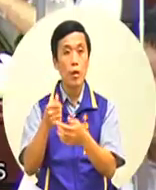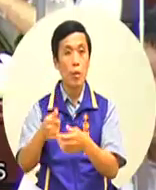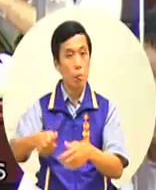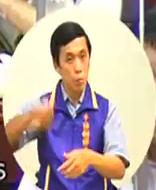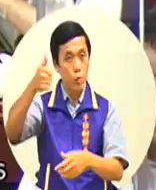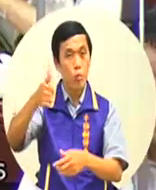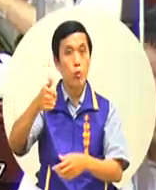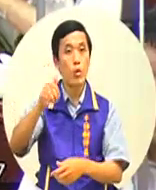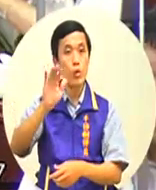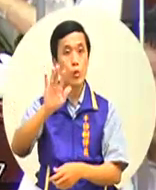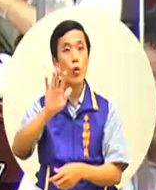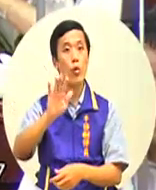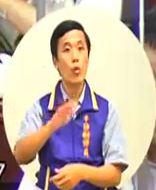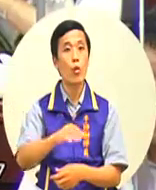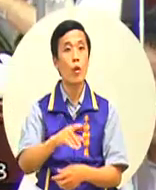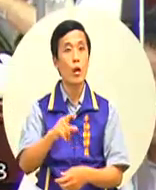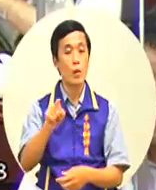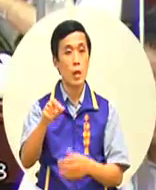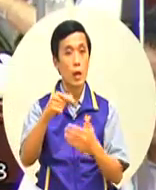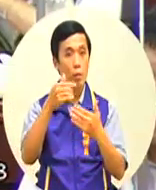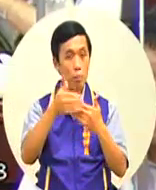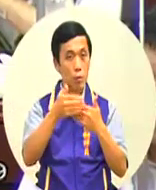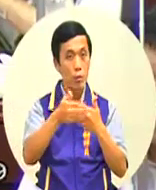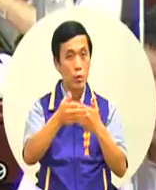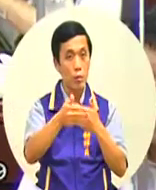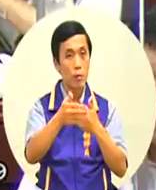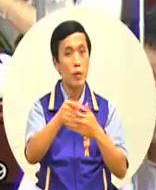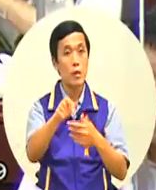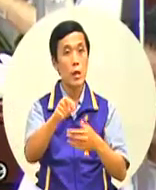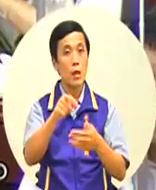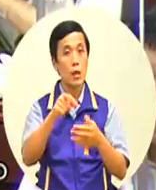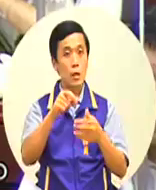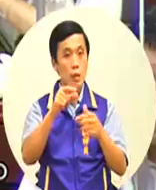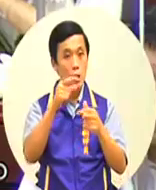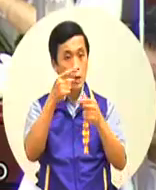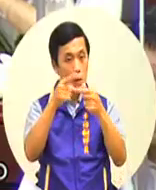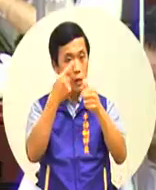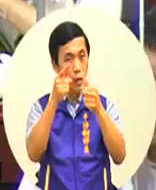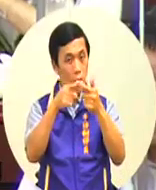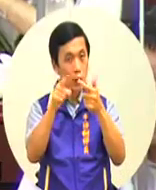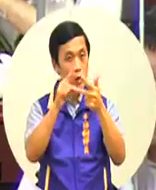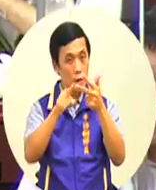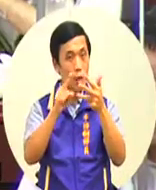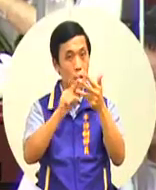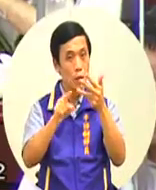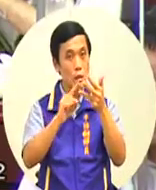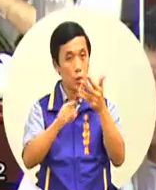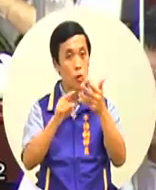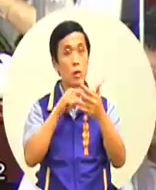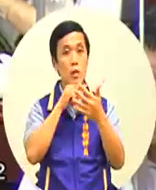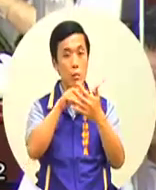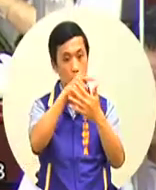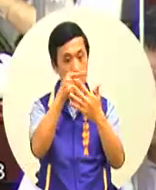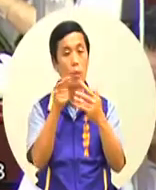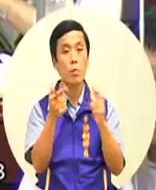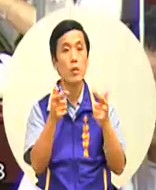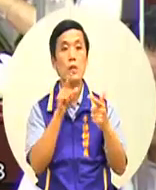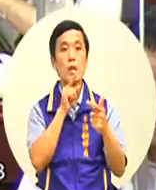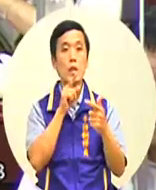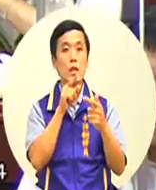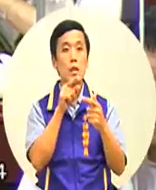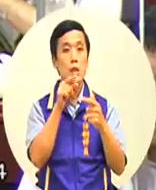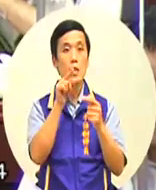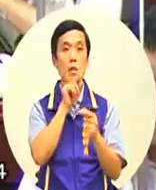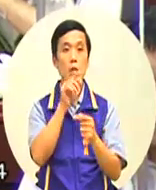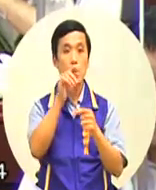规定合格的，所以它排列的，它虽然写序号，但是不是排次序，是排这个编列